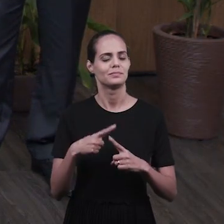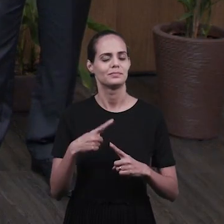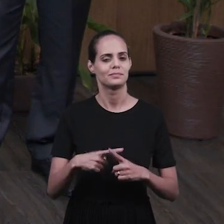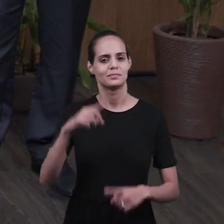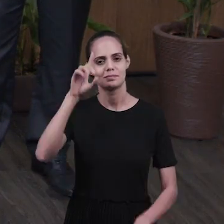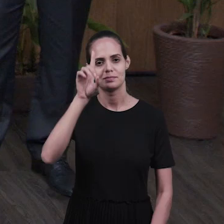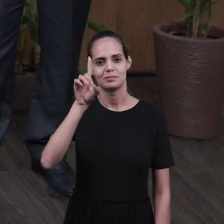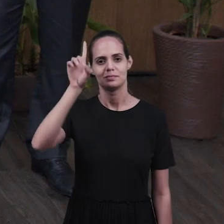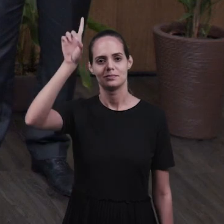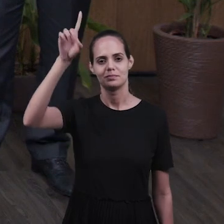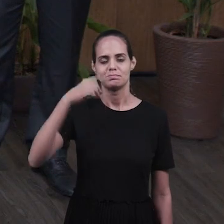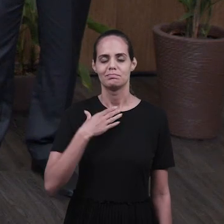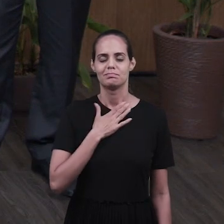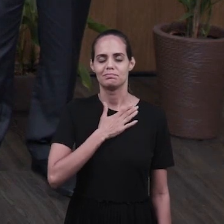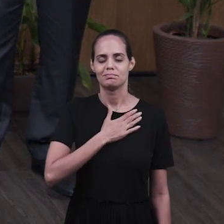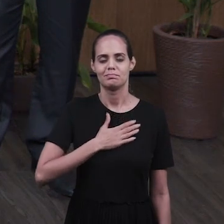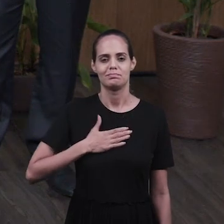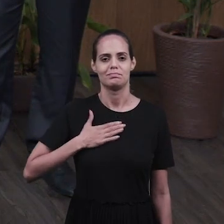se plaît.